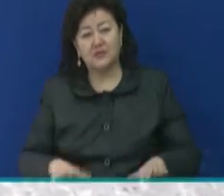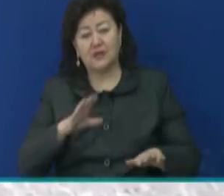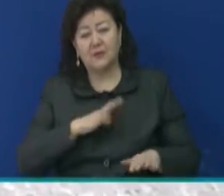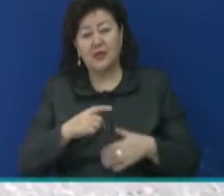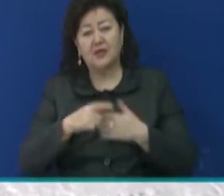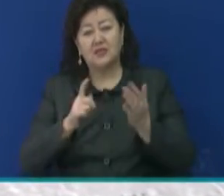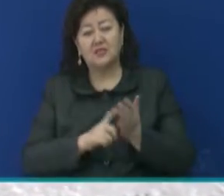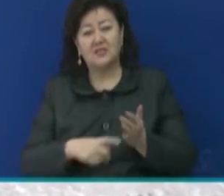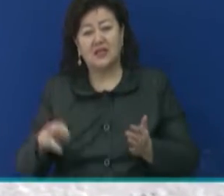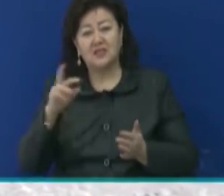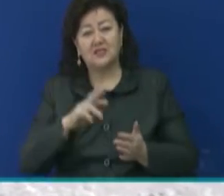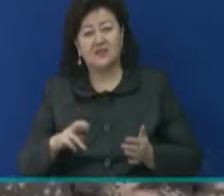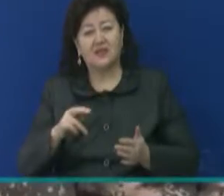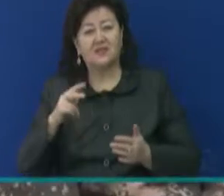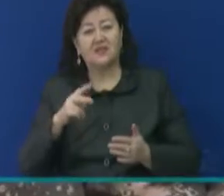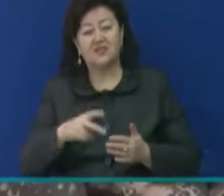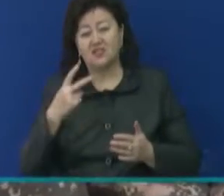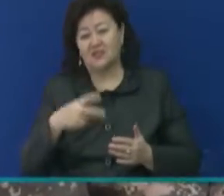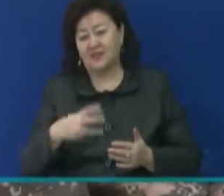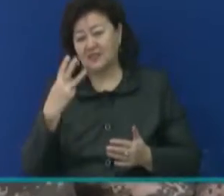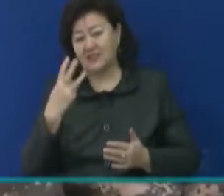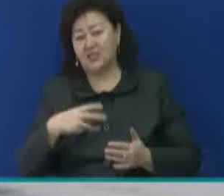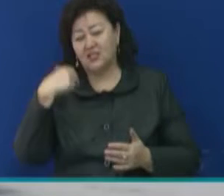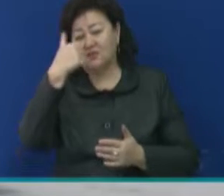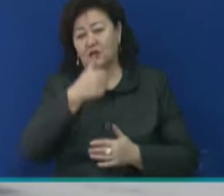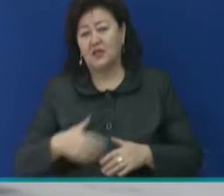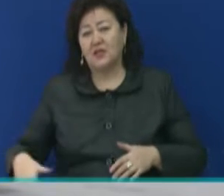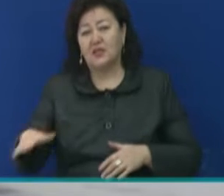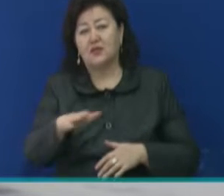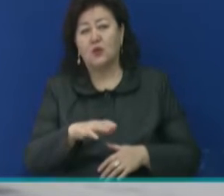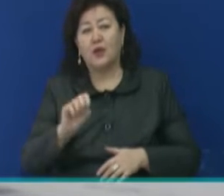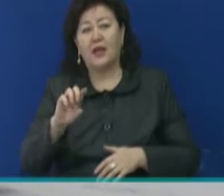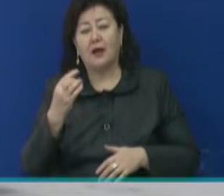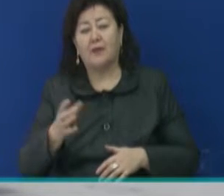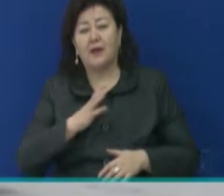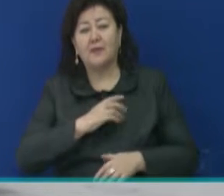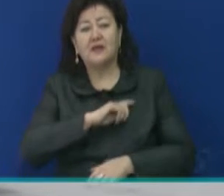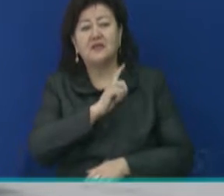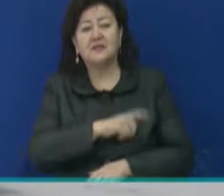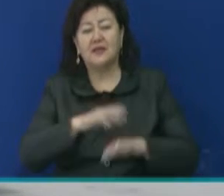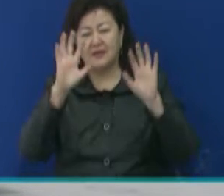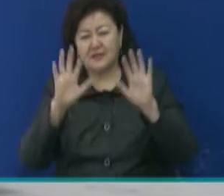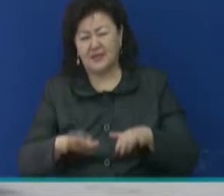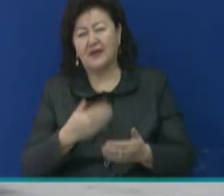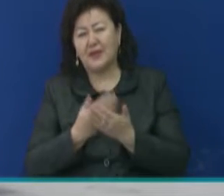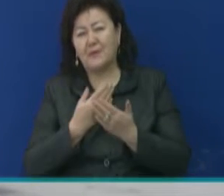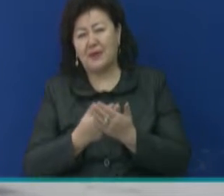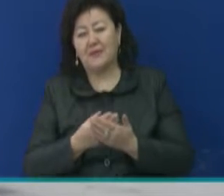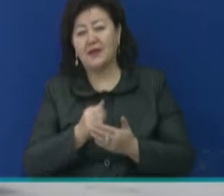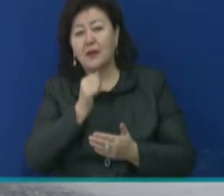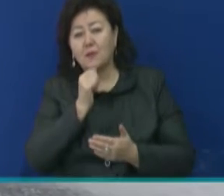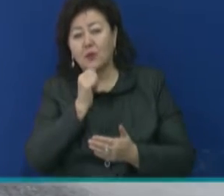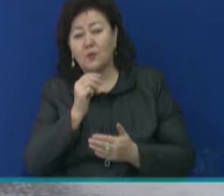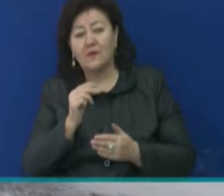16 января 2023 года в 9:00 на территории области Абая выпал снег выше ежемесячной нормы сопровождением